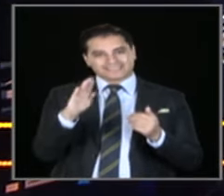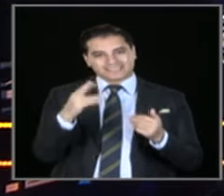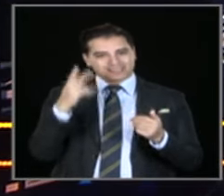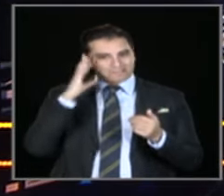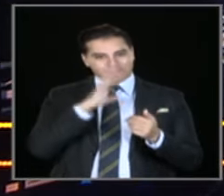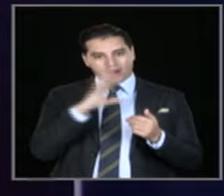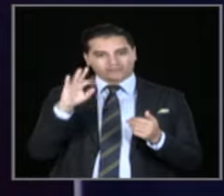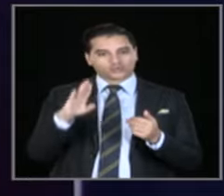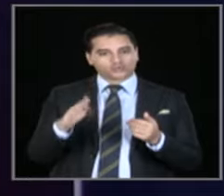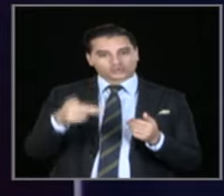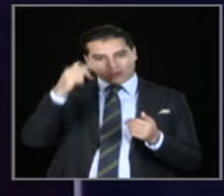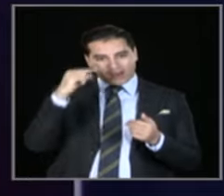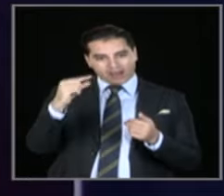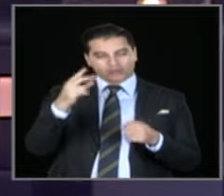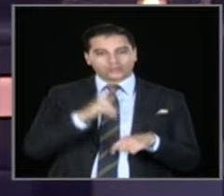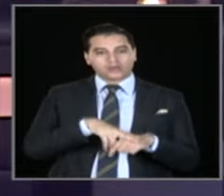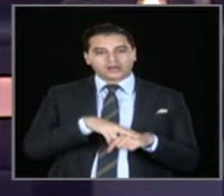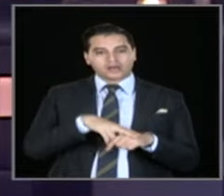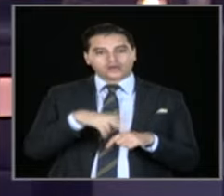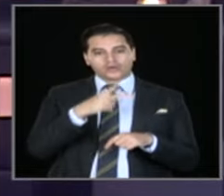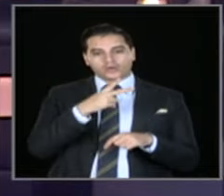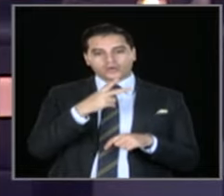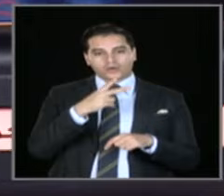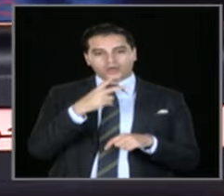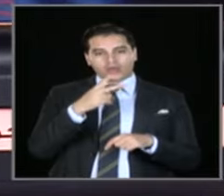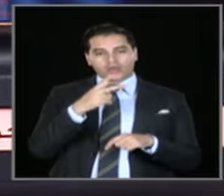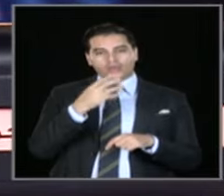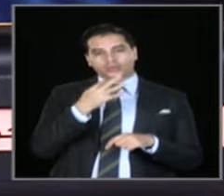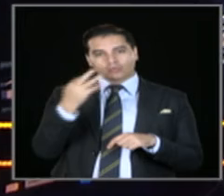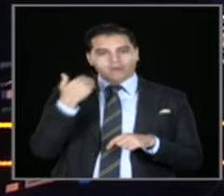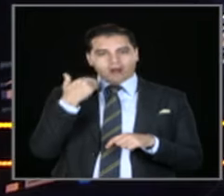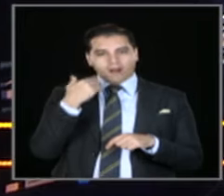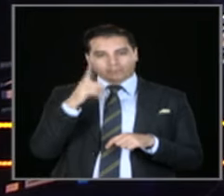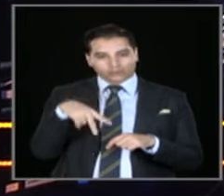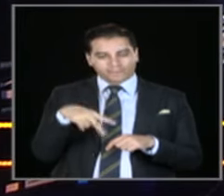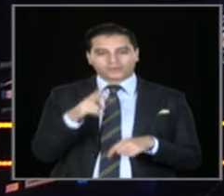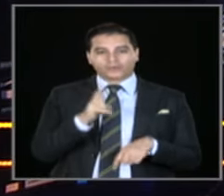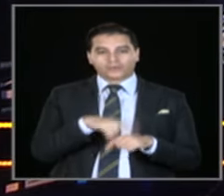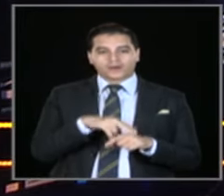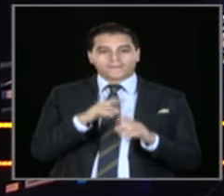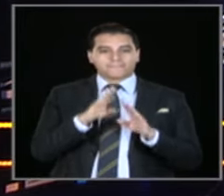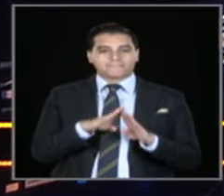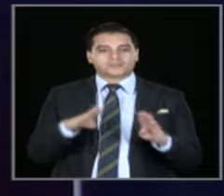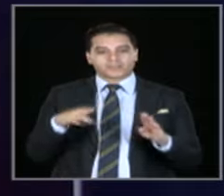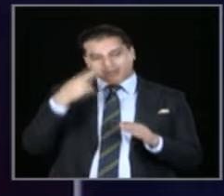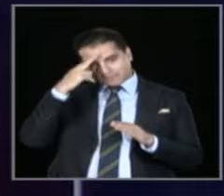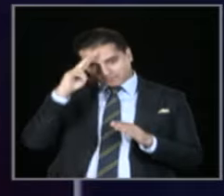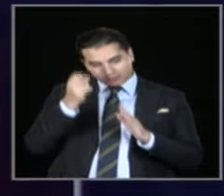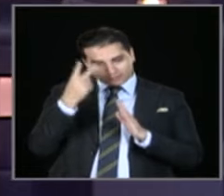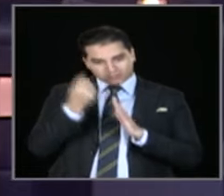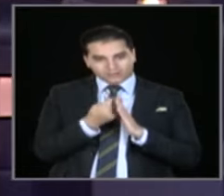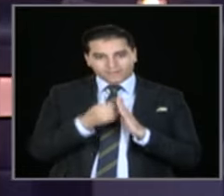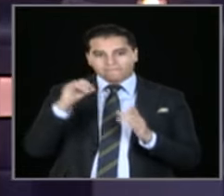2400 كام؟ 300. مسرحية البخيل انتوا الاثنين قلتوا ايه؟ دكتور هيوجو. وهو